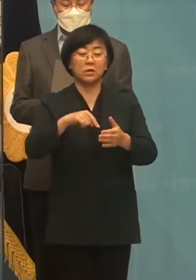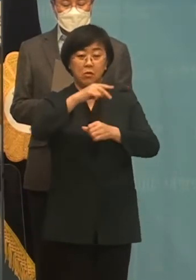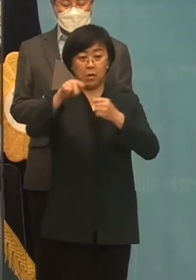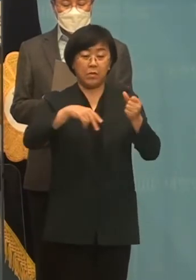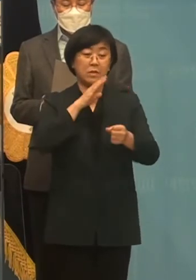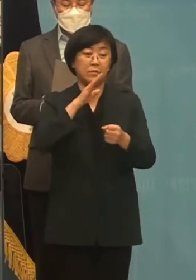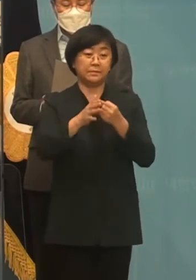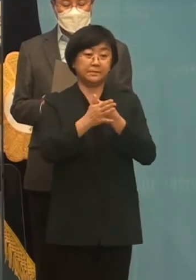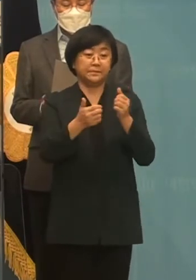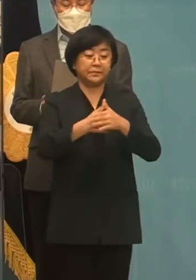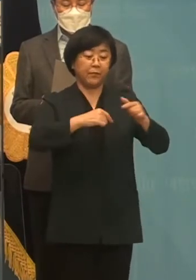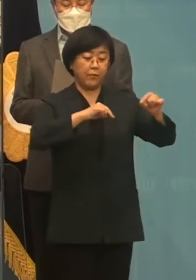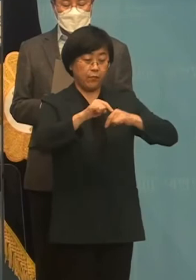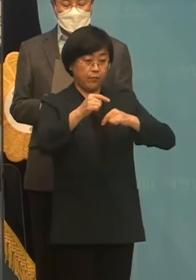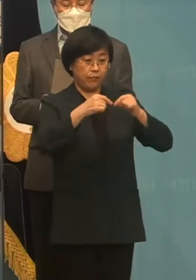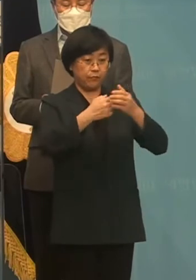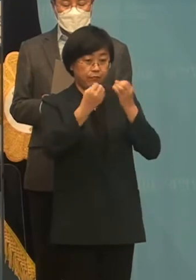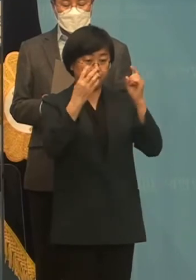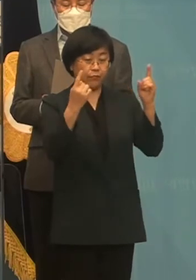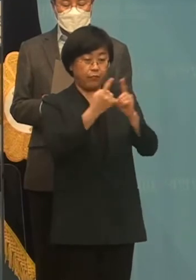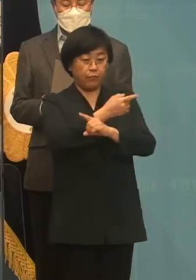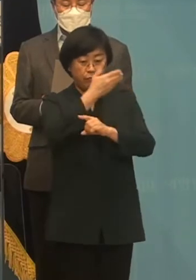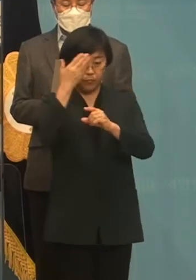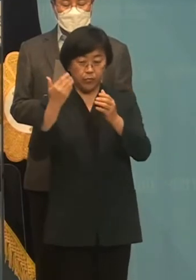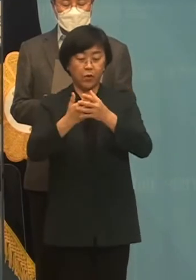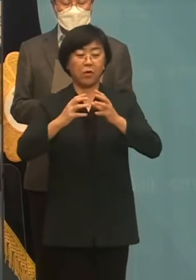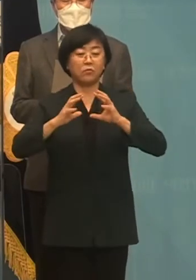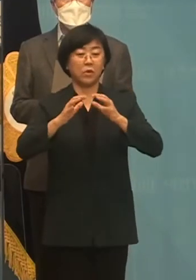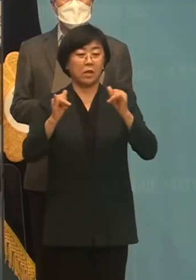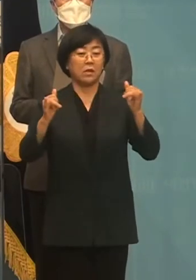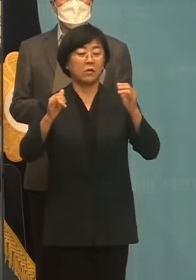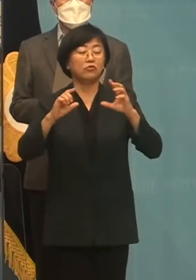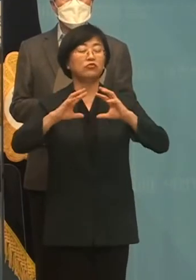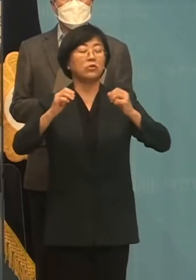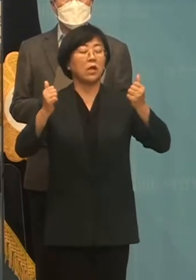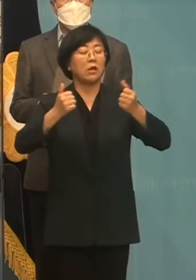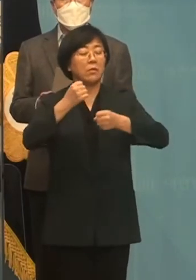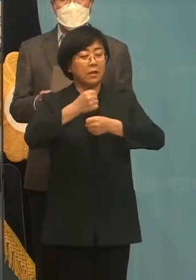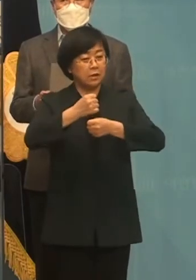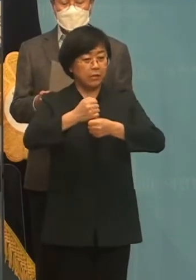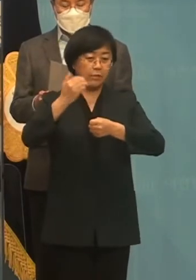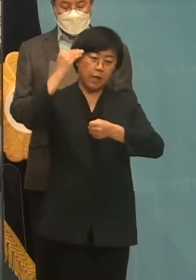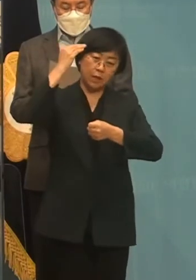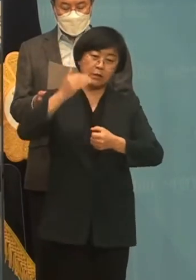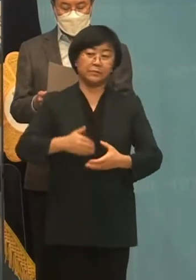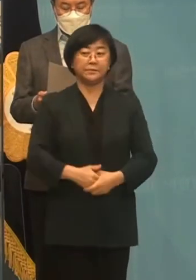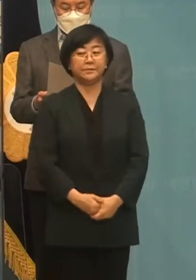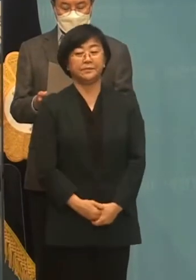이는 정치개혁과 젊고 역동적인 국회를 만드는 데 장애 요인이 되고 있습니다.